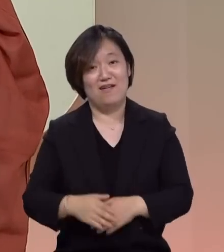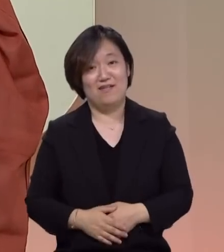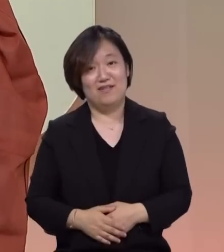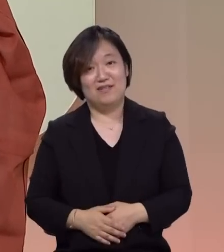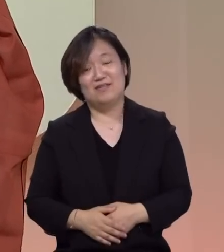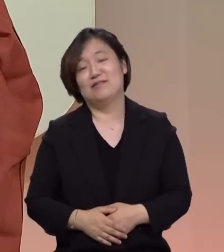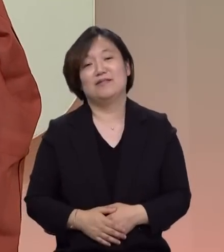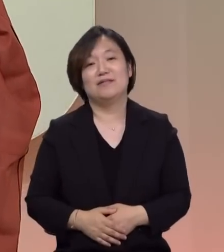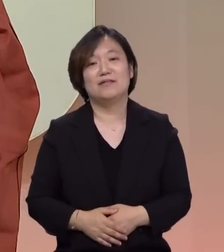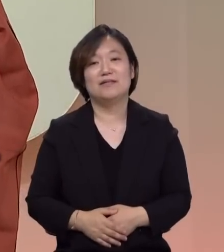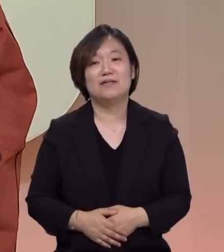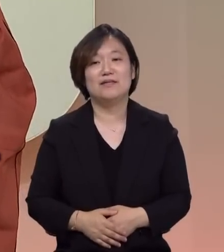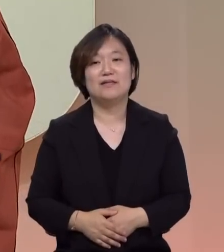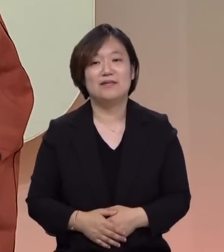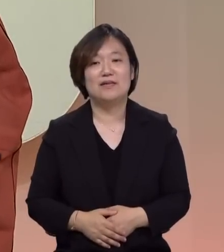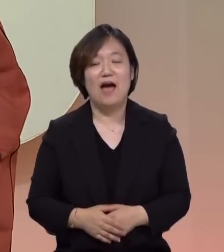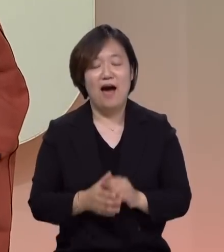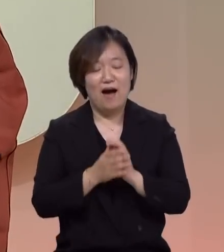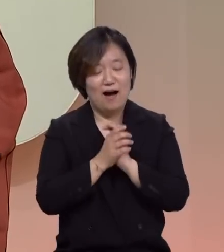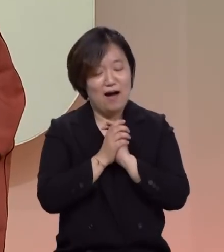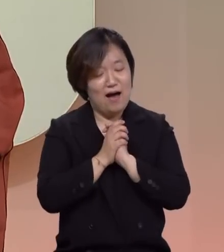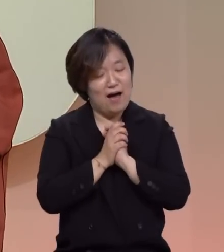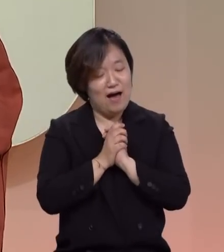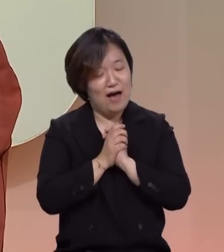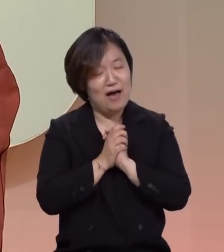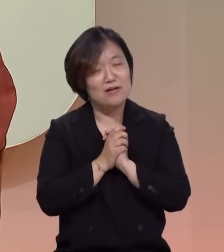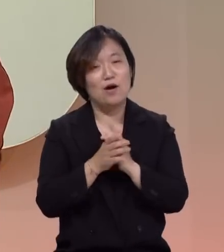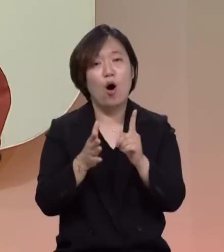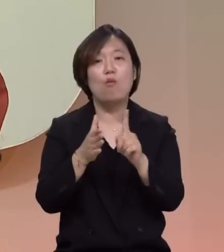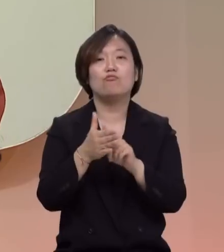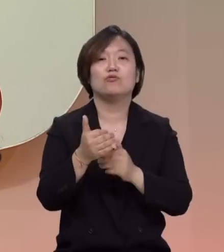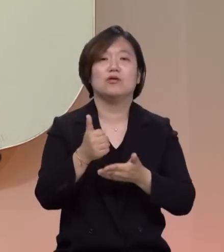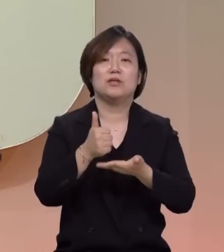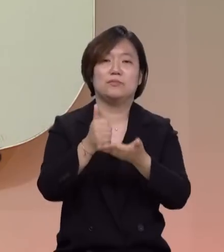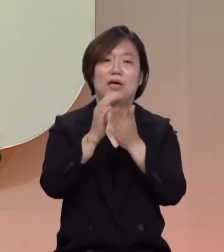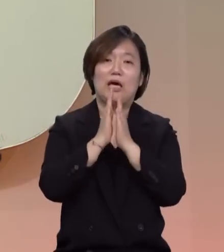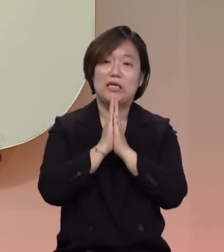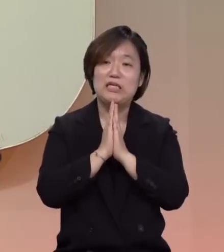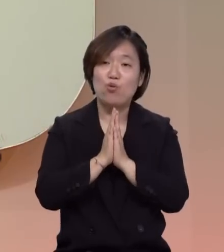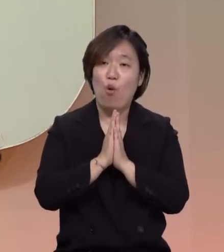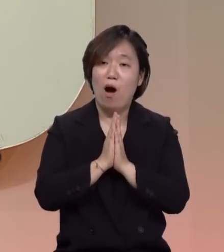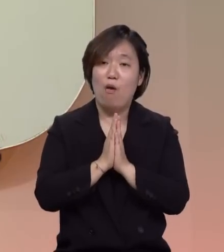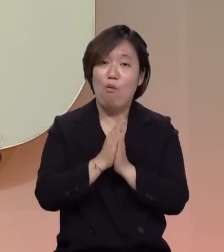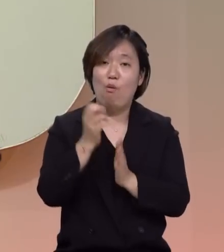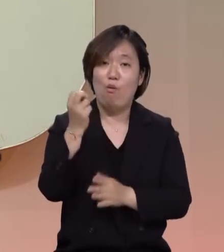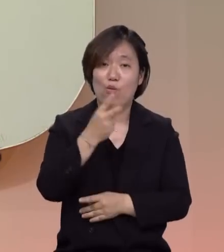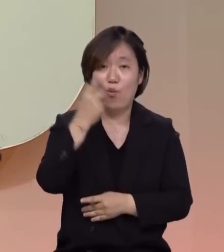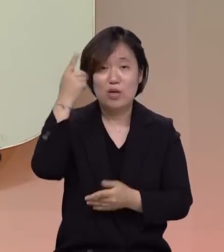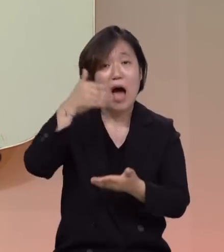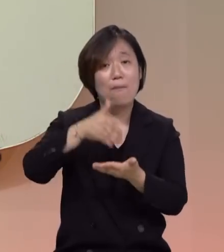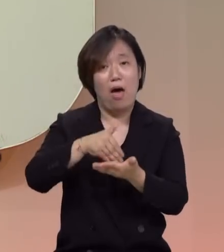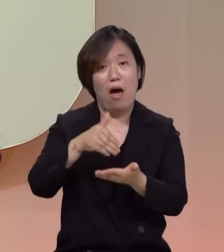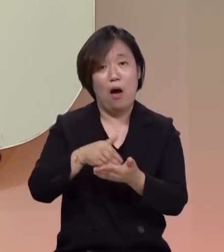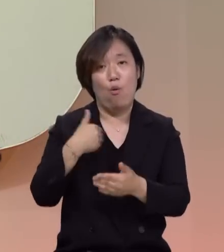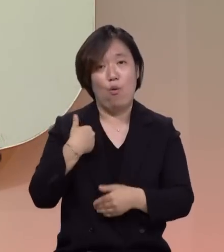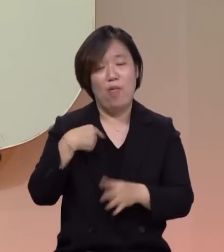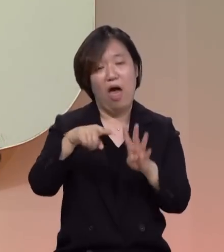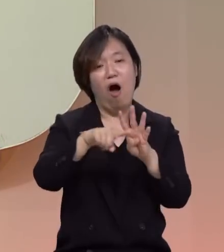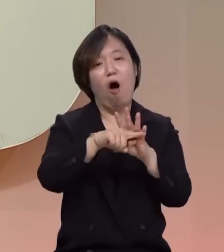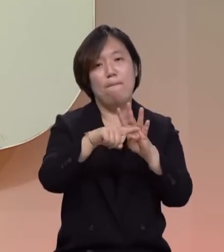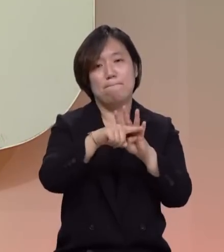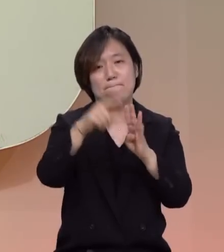기도는 하나로 통한다 간절하게 간절하게 부처님께 기도하고 참회하고 업장을 소멸해라